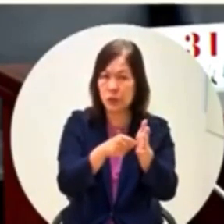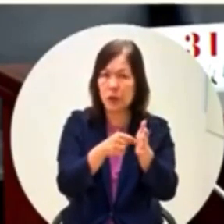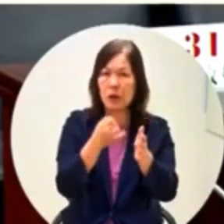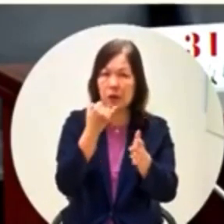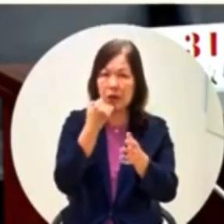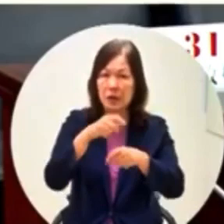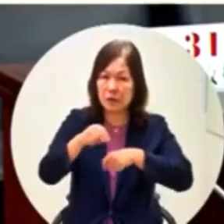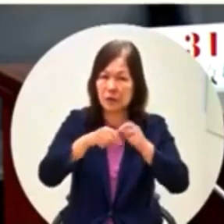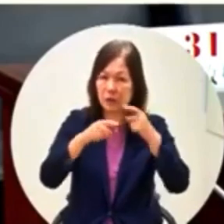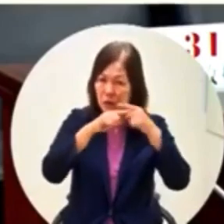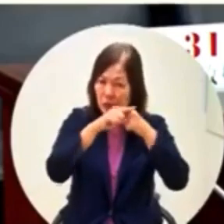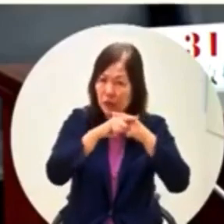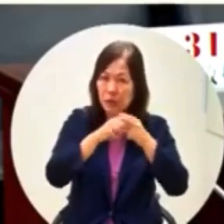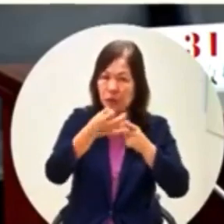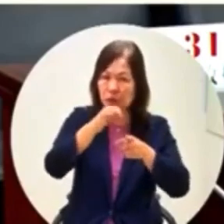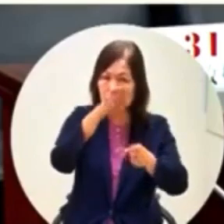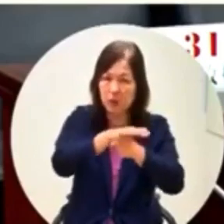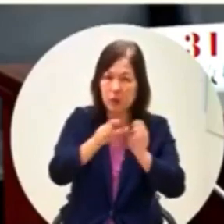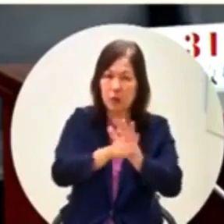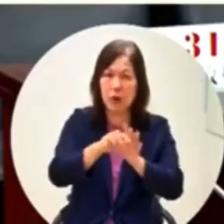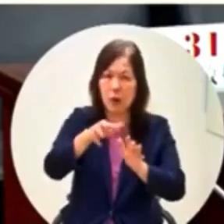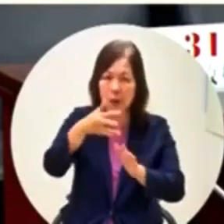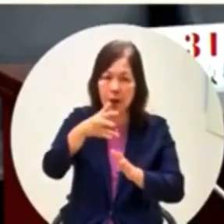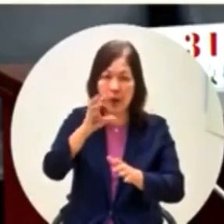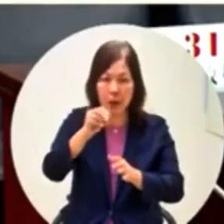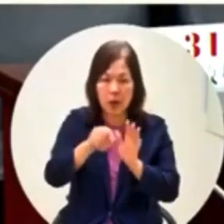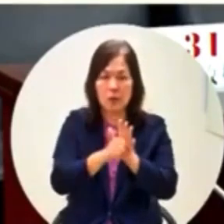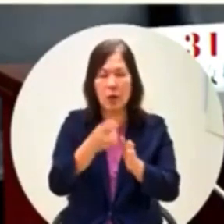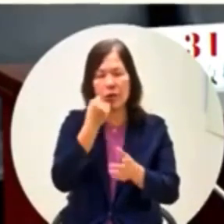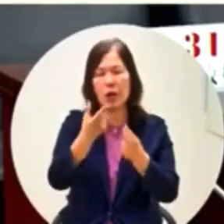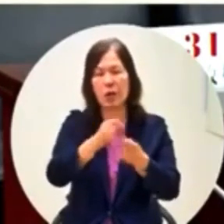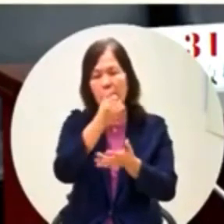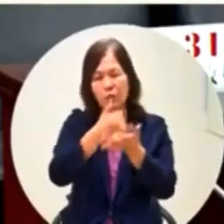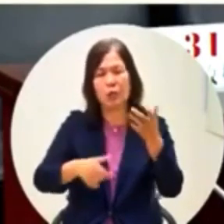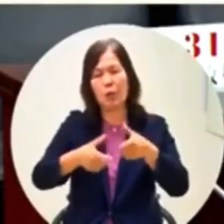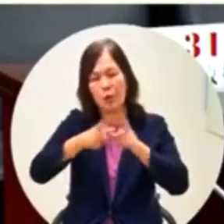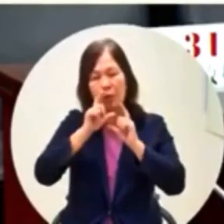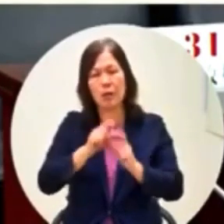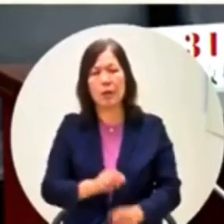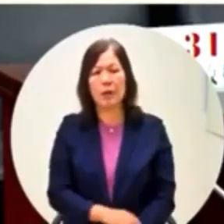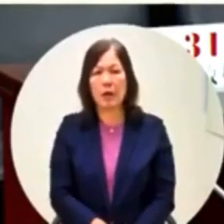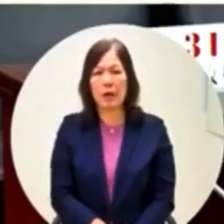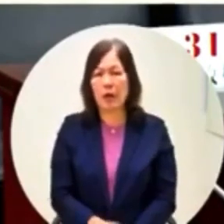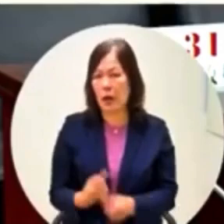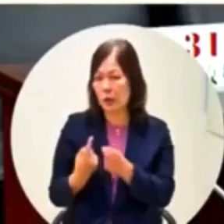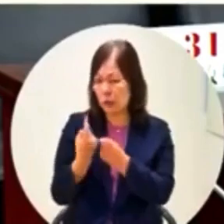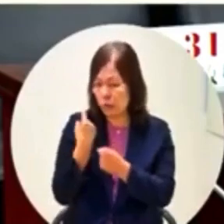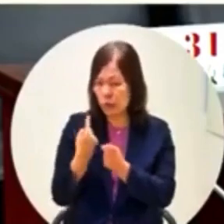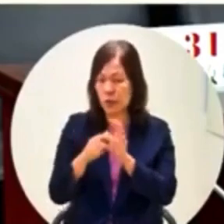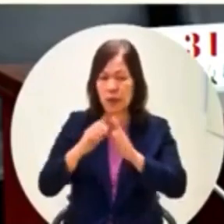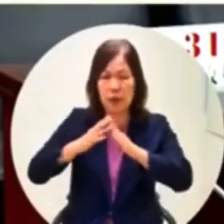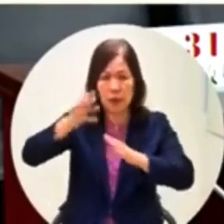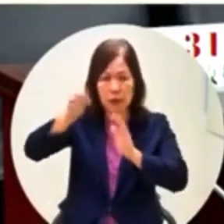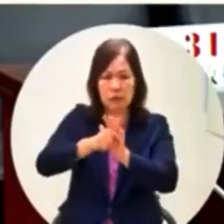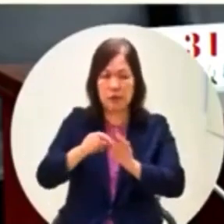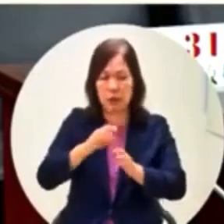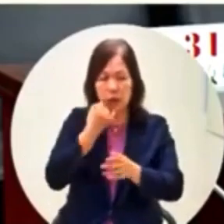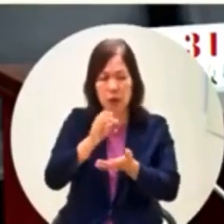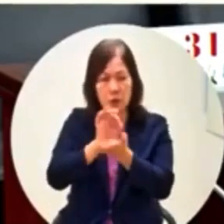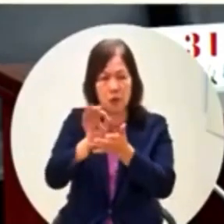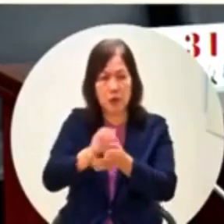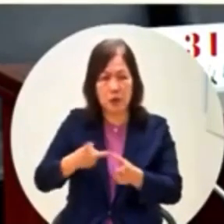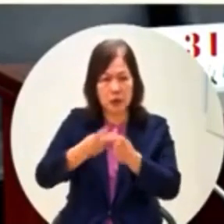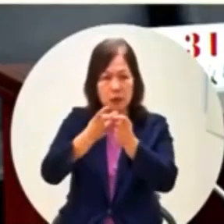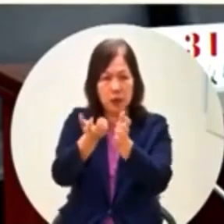究的经费补助800万都被打回票，那后来在去年我们韩市长也动用第二预备金把